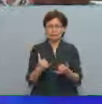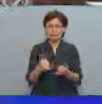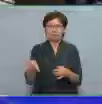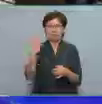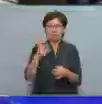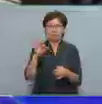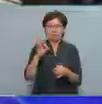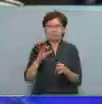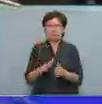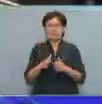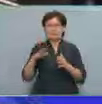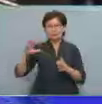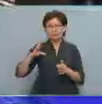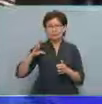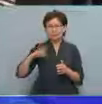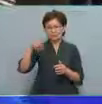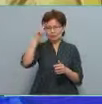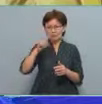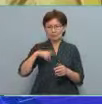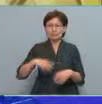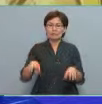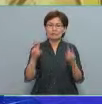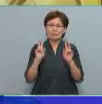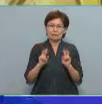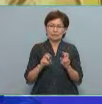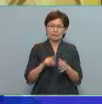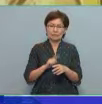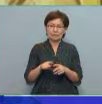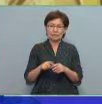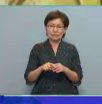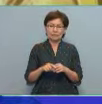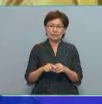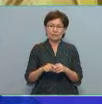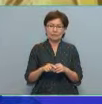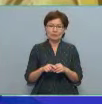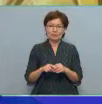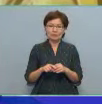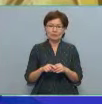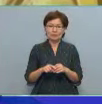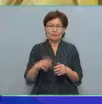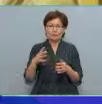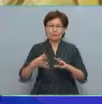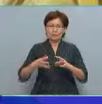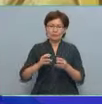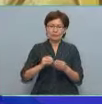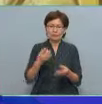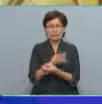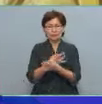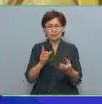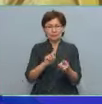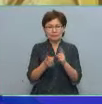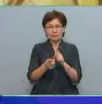болып саналады. Созақ ауданының ауыл шаруашылық қызметкерлерді берекелі қазан айын табысты қорытындылап мерекеге айналдырып